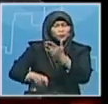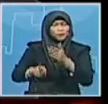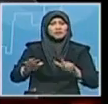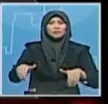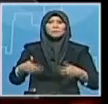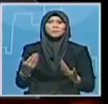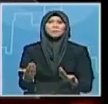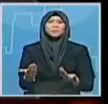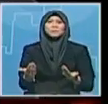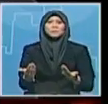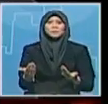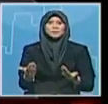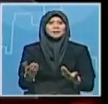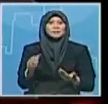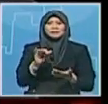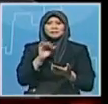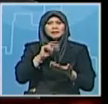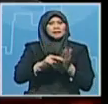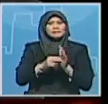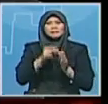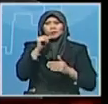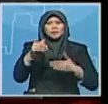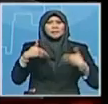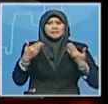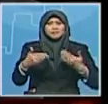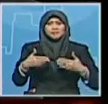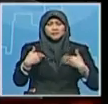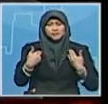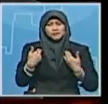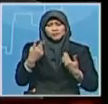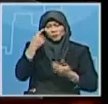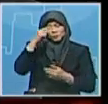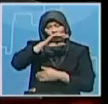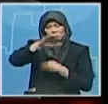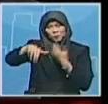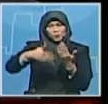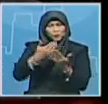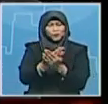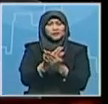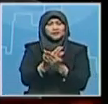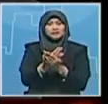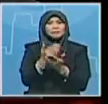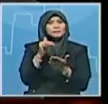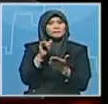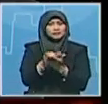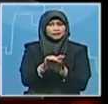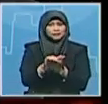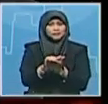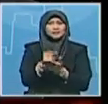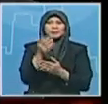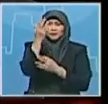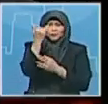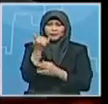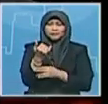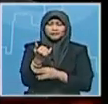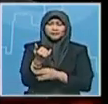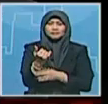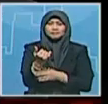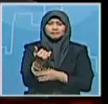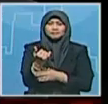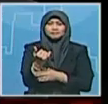sudah tidak akan rasa gembira. Jadi mengambil keseluruhan spektrum inilah mengapa kita melihat